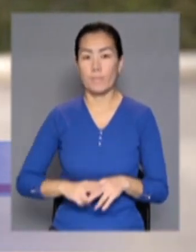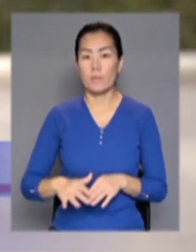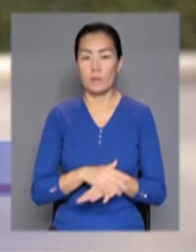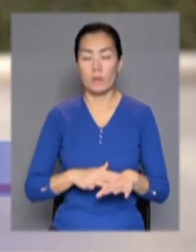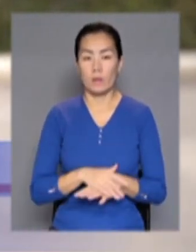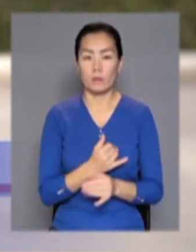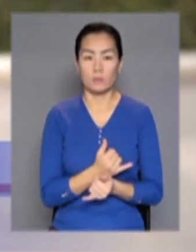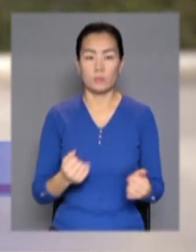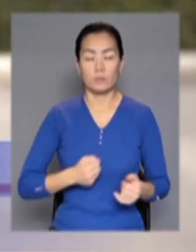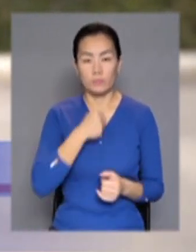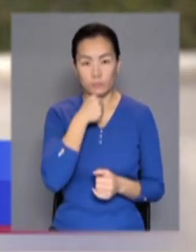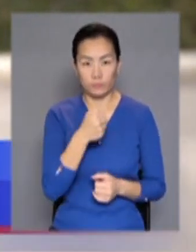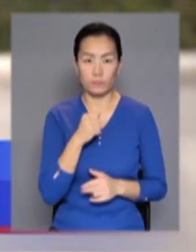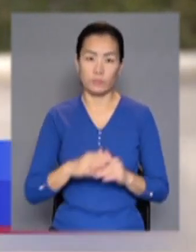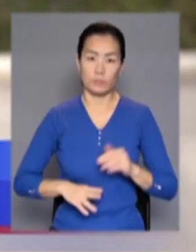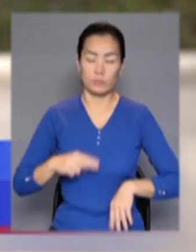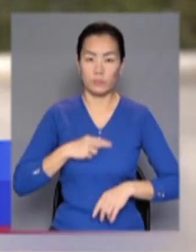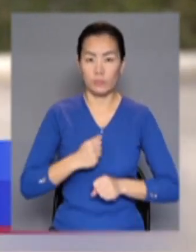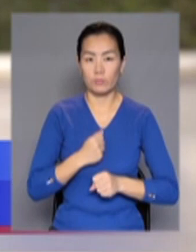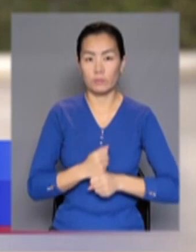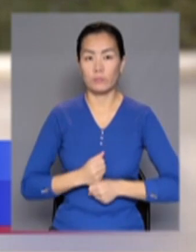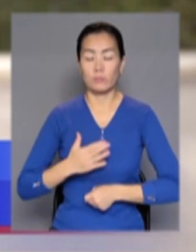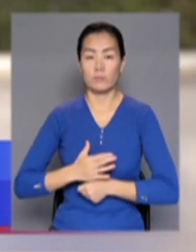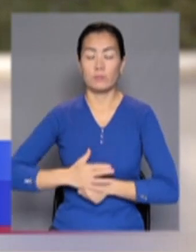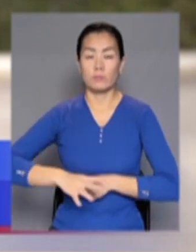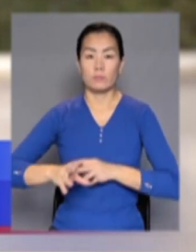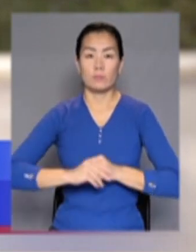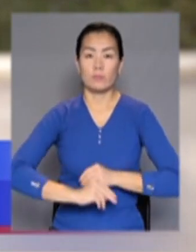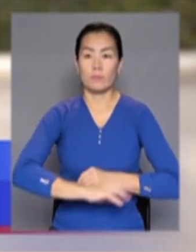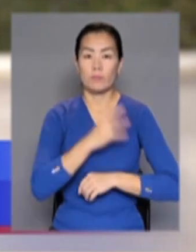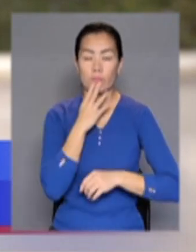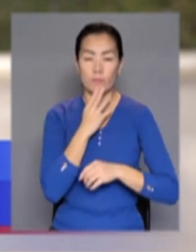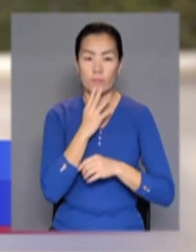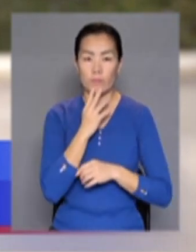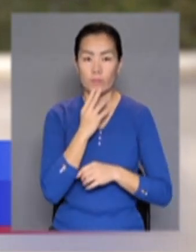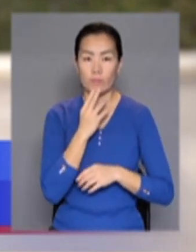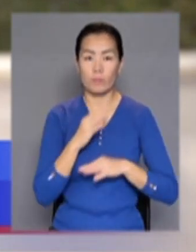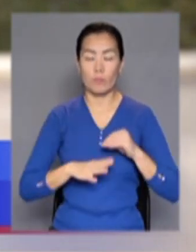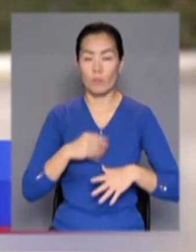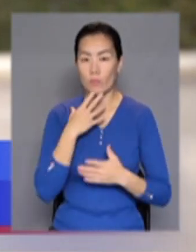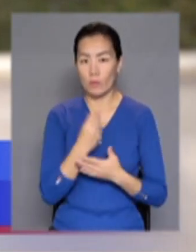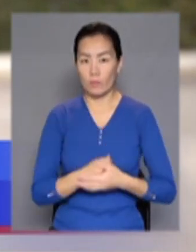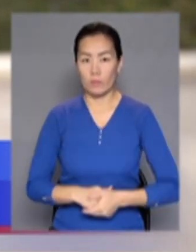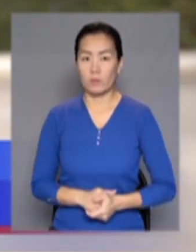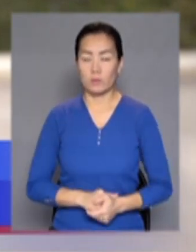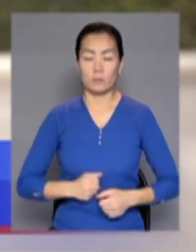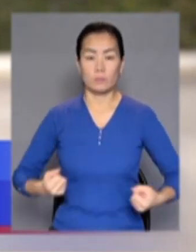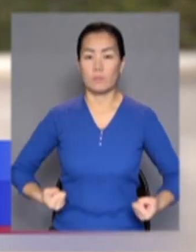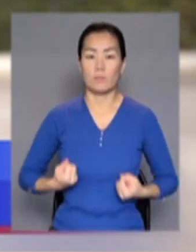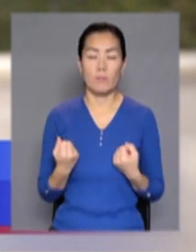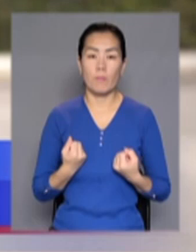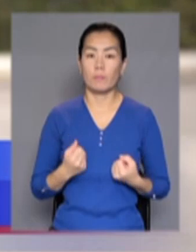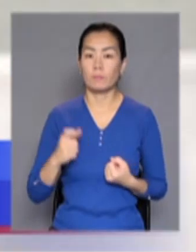елге журналистика саласына қарымды өзінің қаламымен өзінің үнін қосып